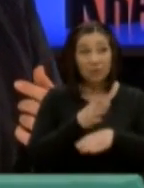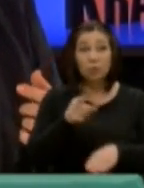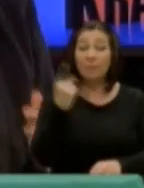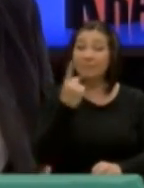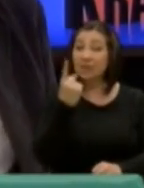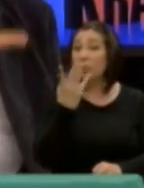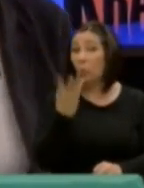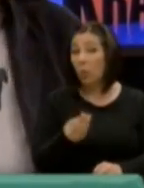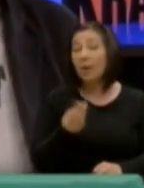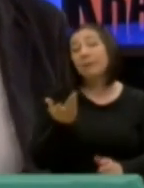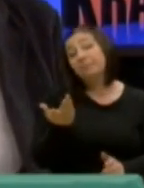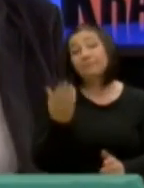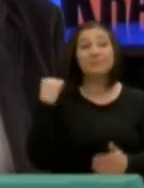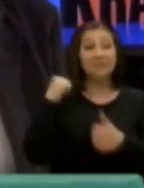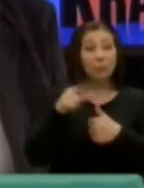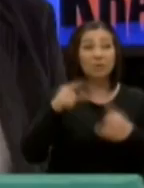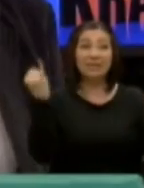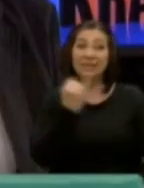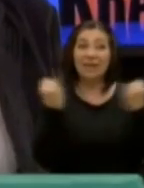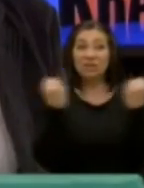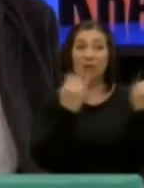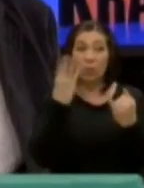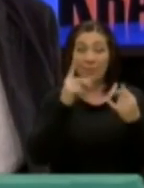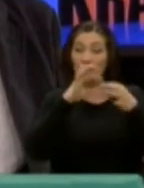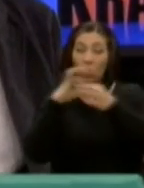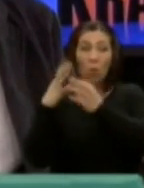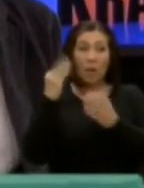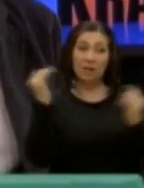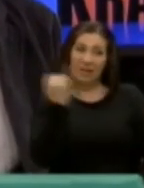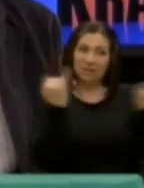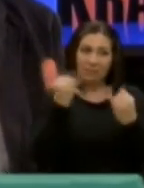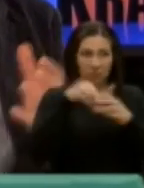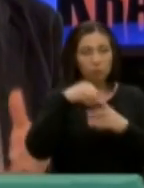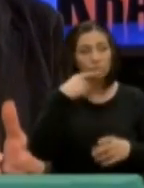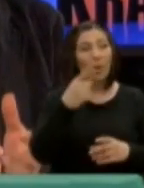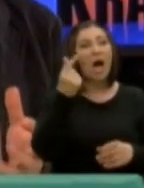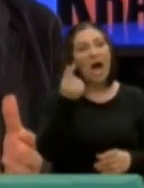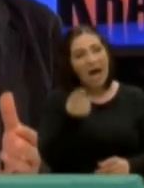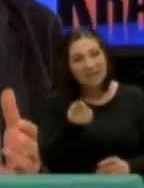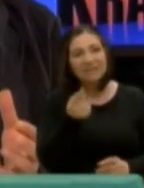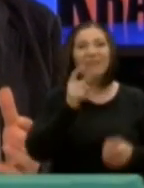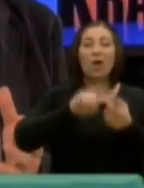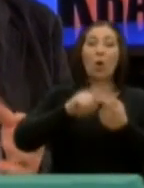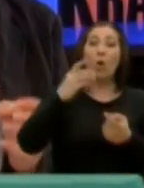bir şey de oluyor. Şimdi yine bunu da tartışalım diye söylüyorum bir konu olarak. Yani az ve öz